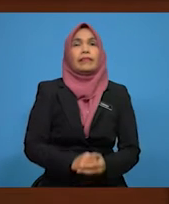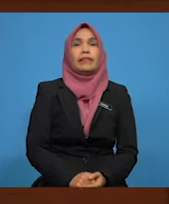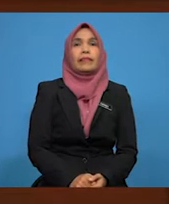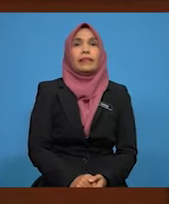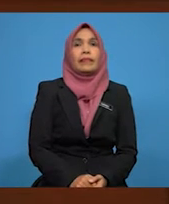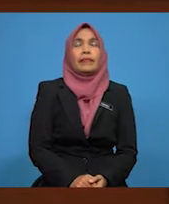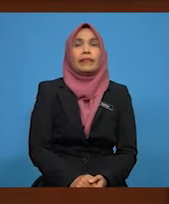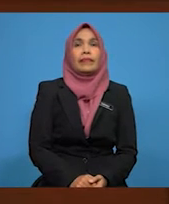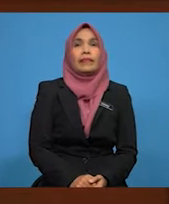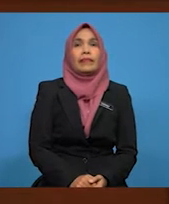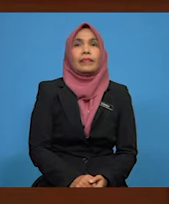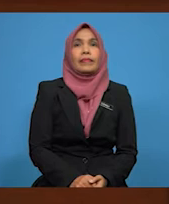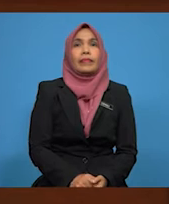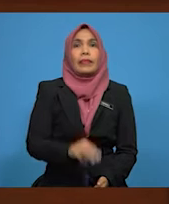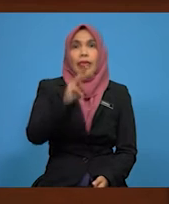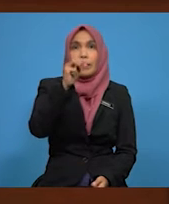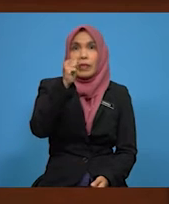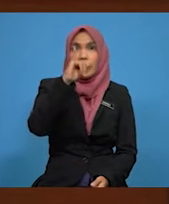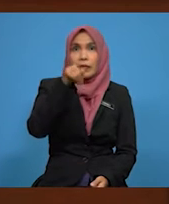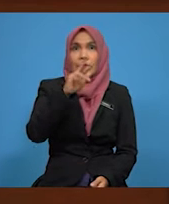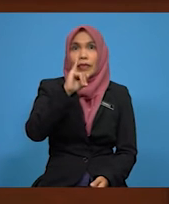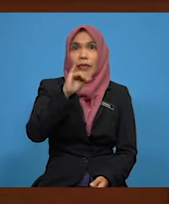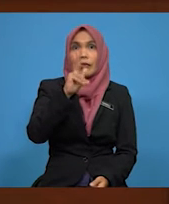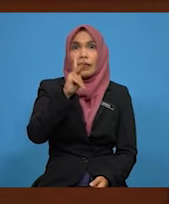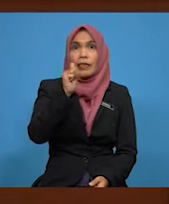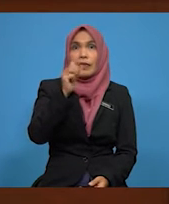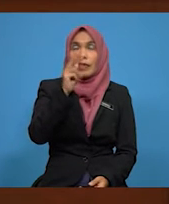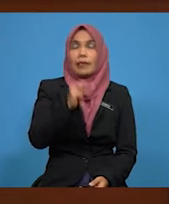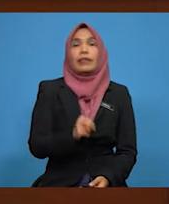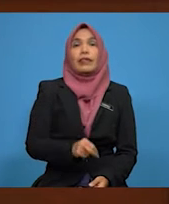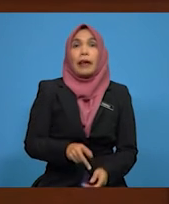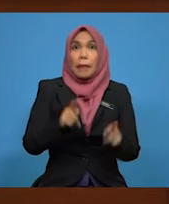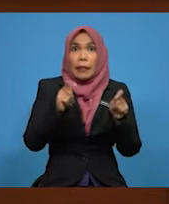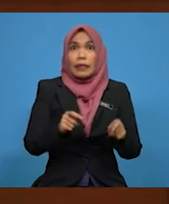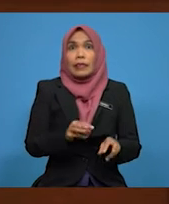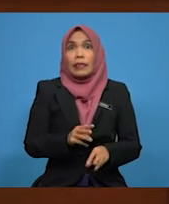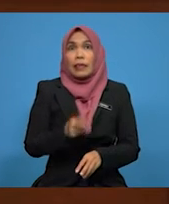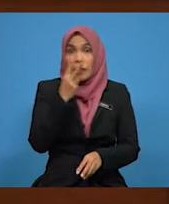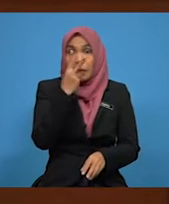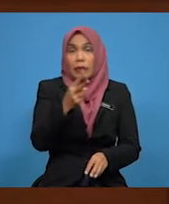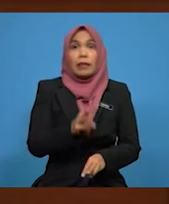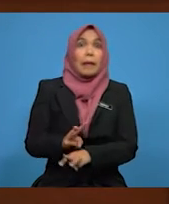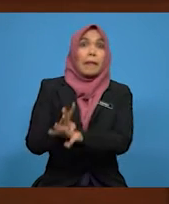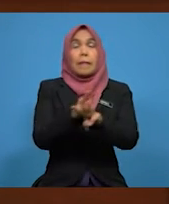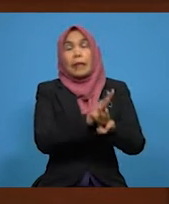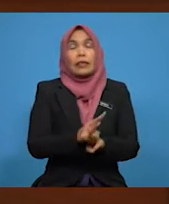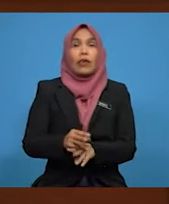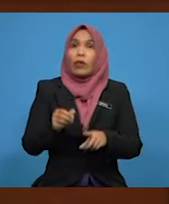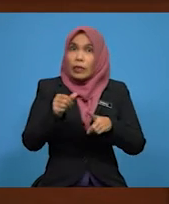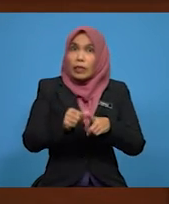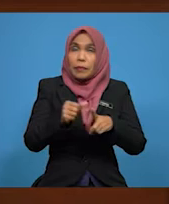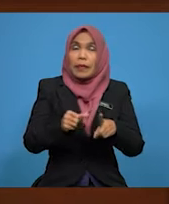besar. Majikan perlu memantau disiplin pekerja secara serius bagi memastikan